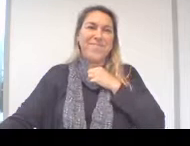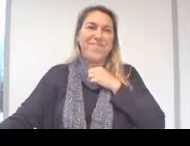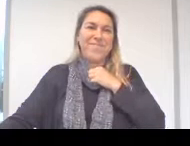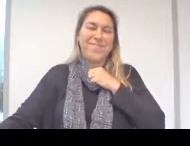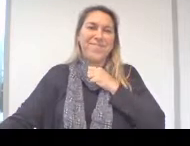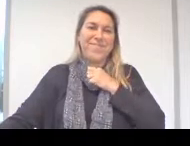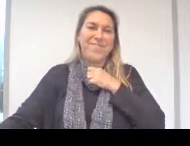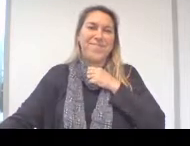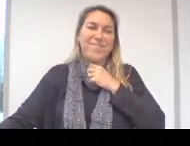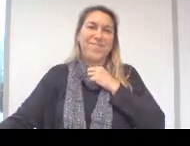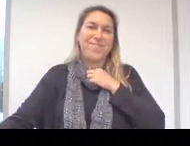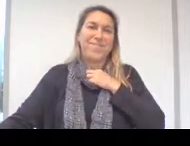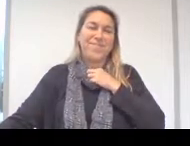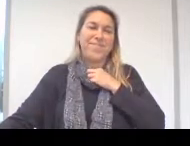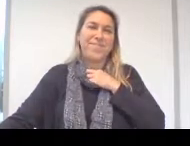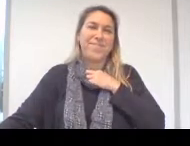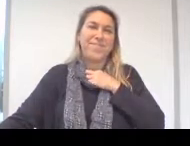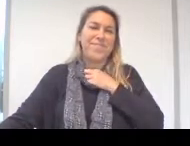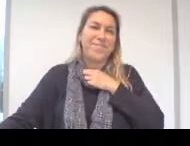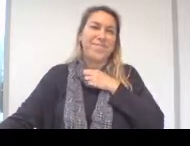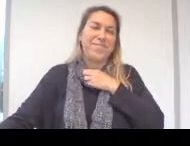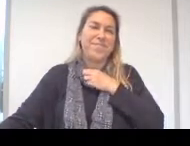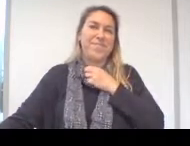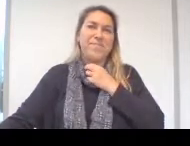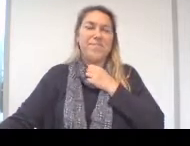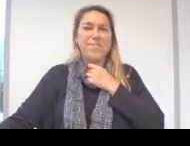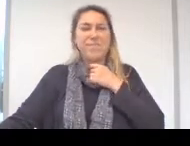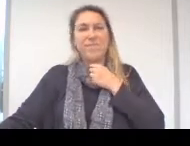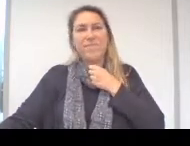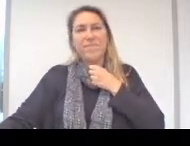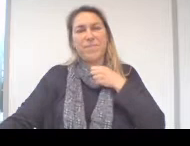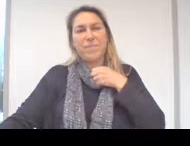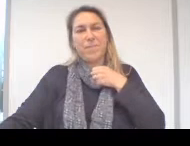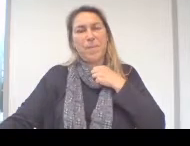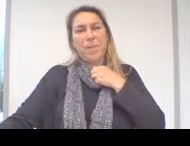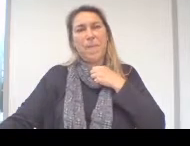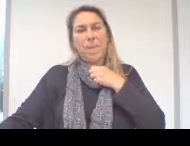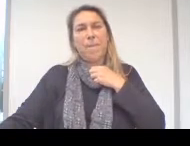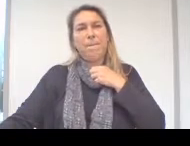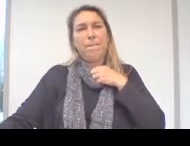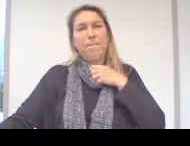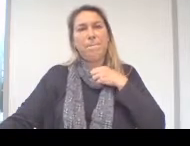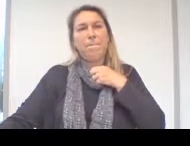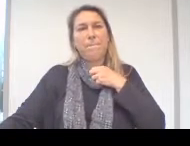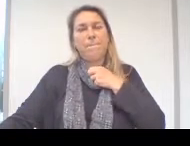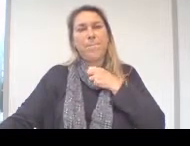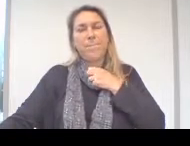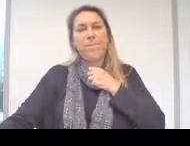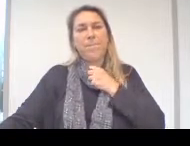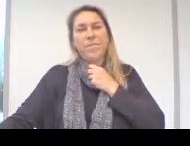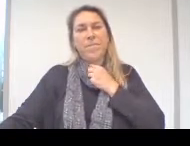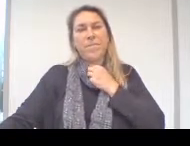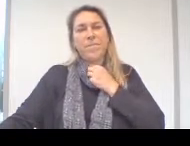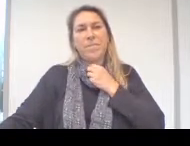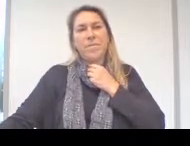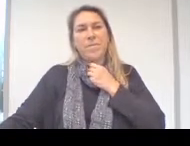pu travailler, on a continué à travailler tous les secteurs qu'on représente ici. Et on a pu s'adapter et proposer